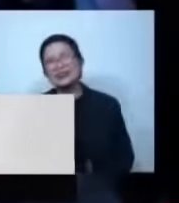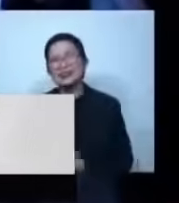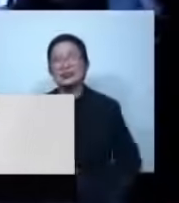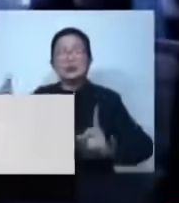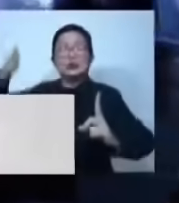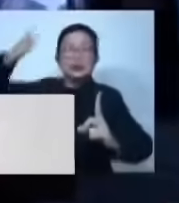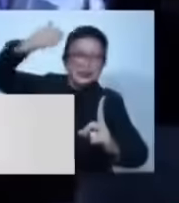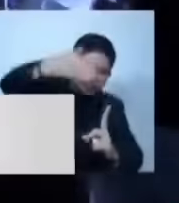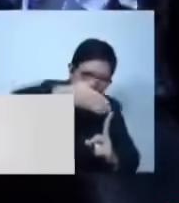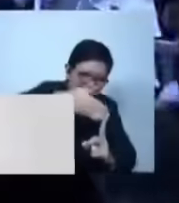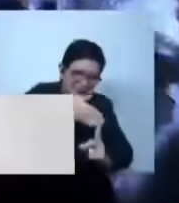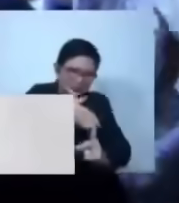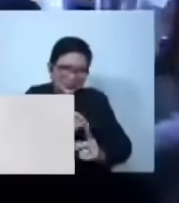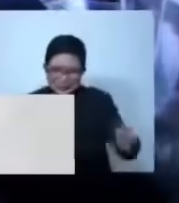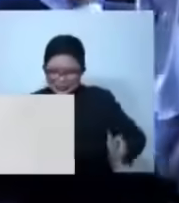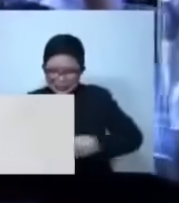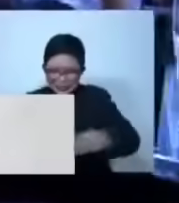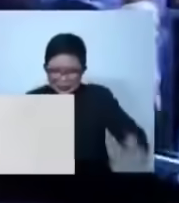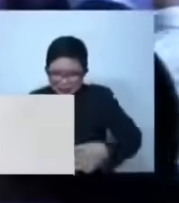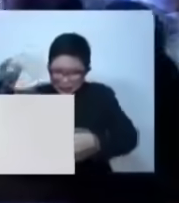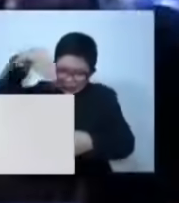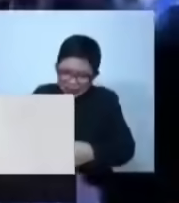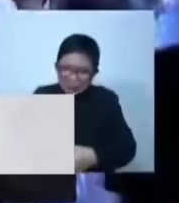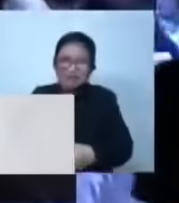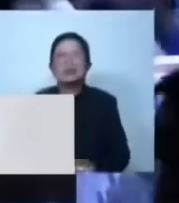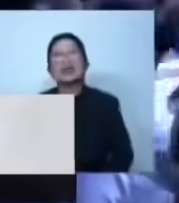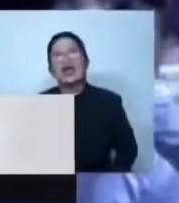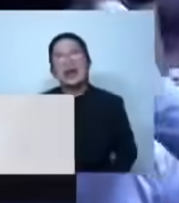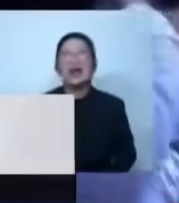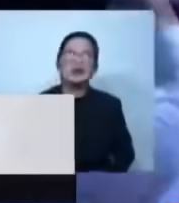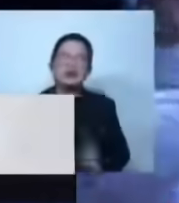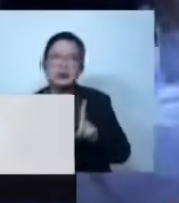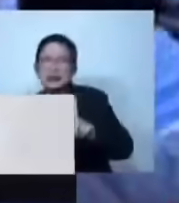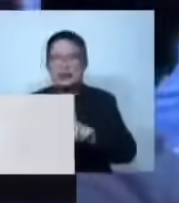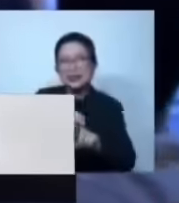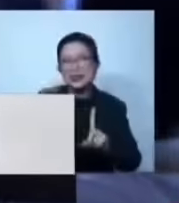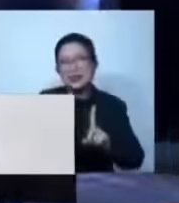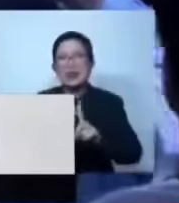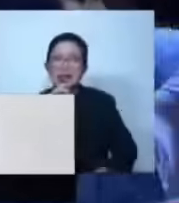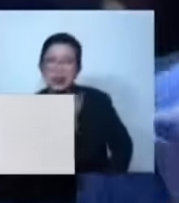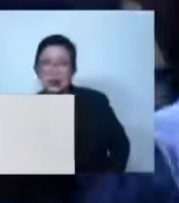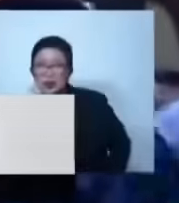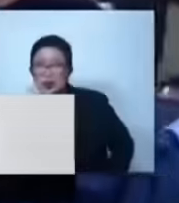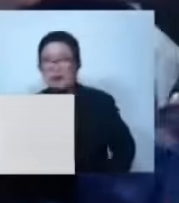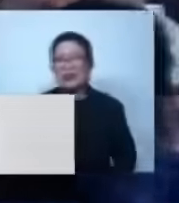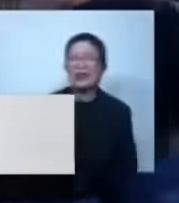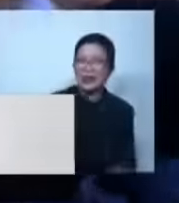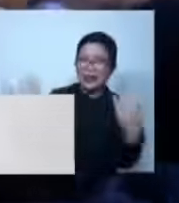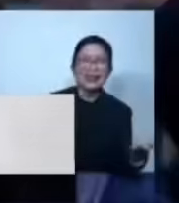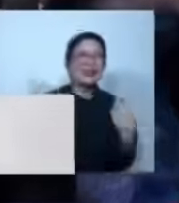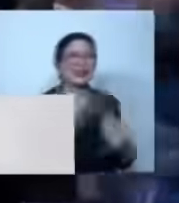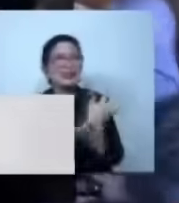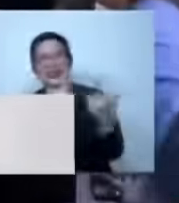menuju bilik suara Rabu 14 Februari Ayo rakyat